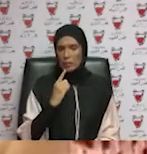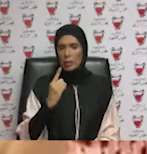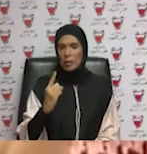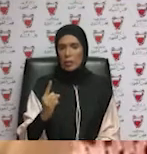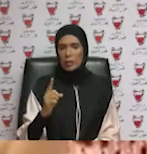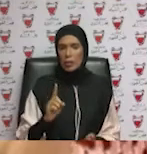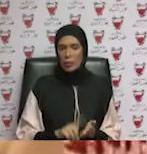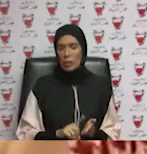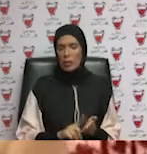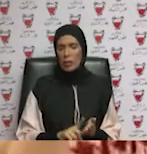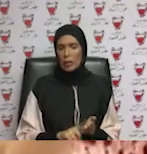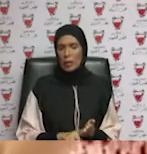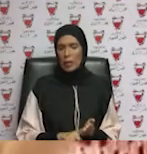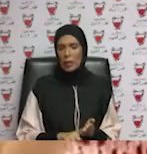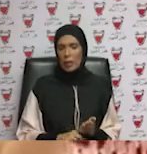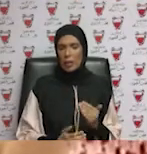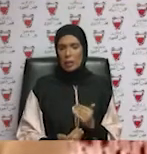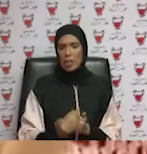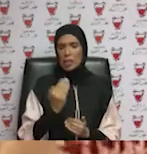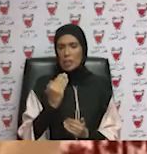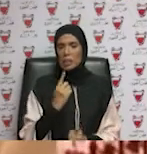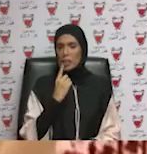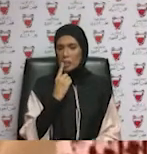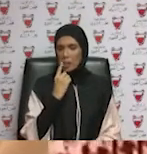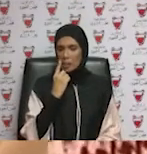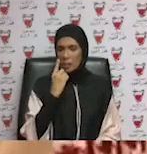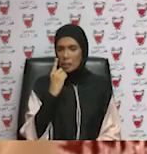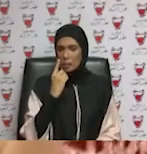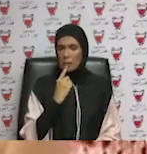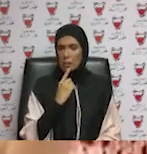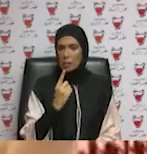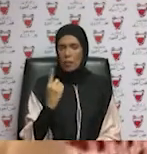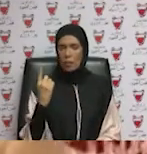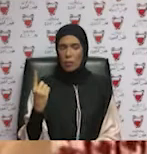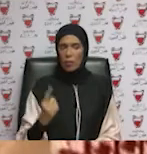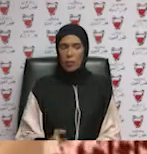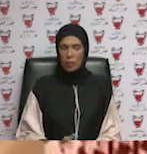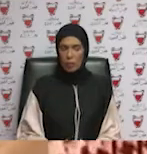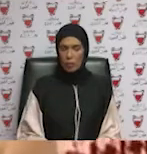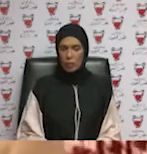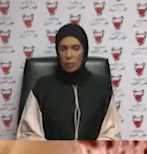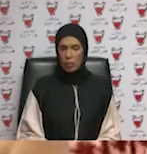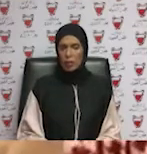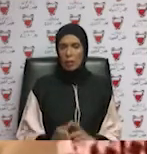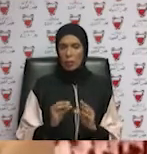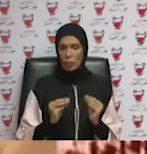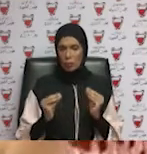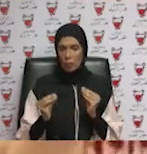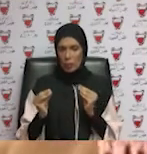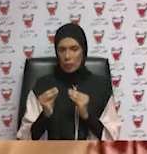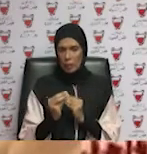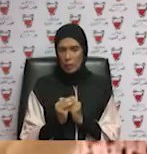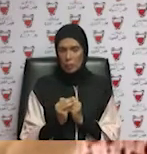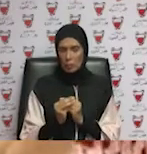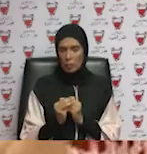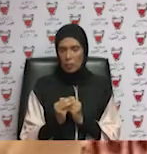إلزامي تجديد سنة. أنا يعني سيدي معالي الرئيس أعرف أن التعديل غير مرغوب، لكن